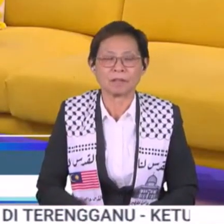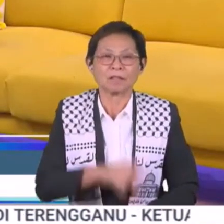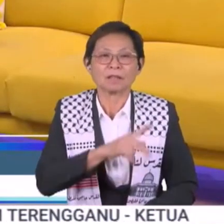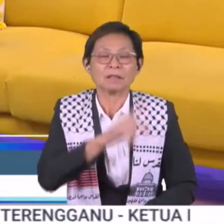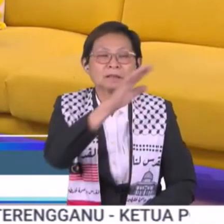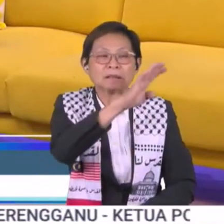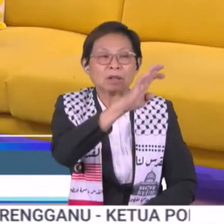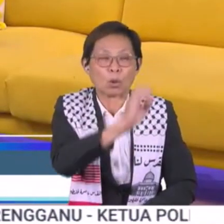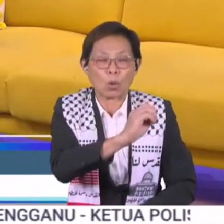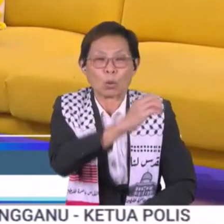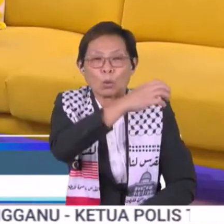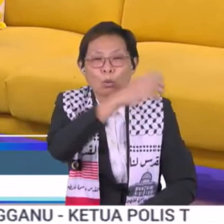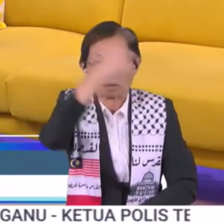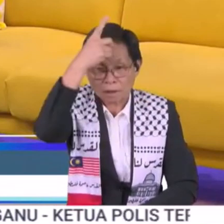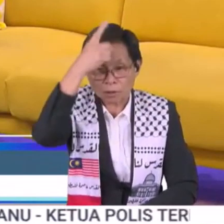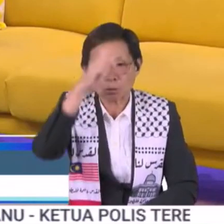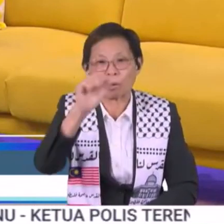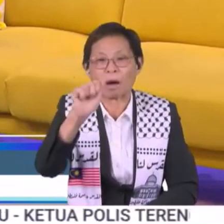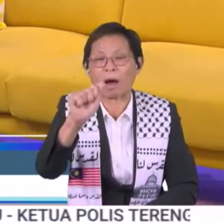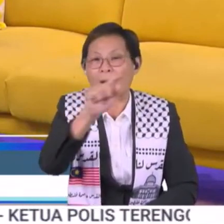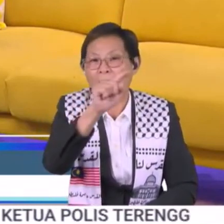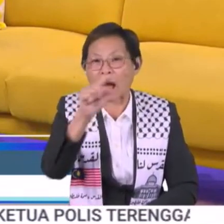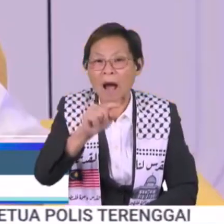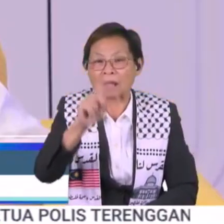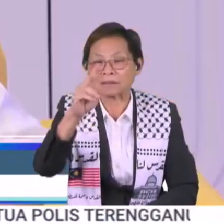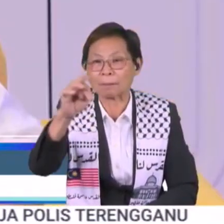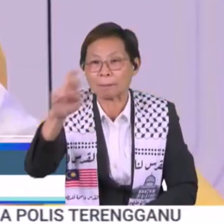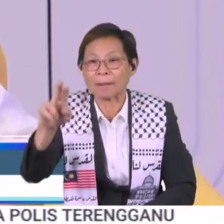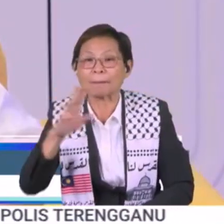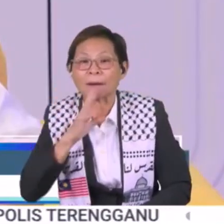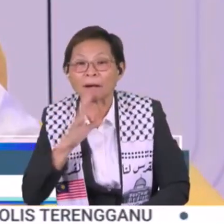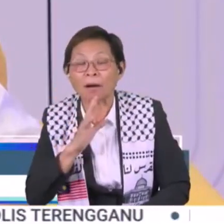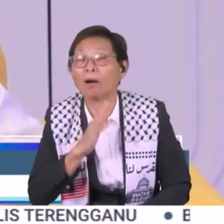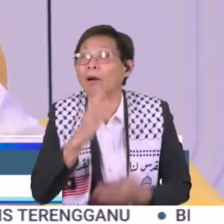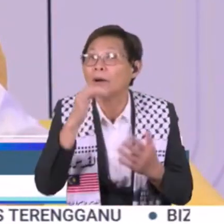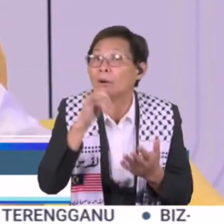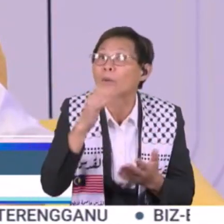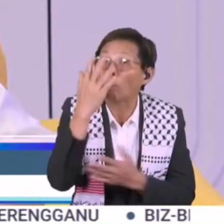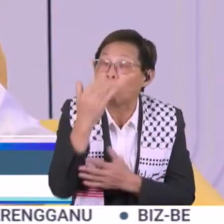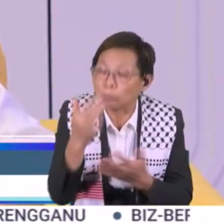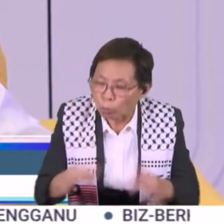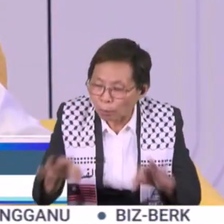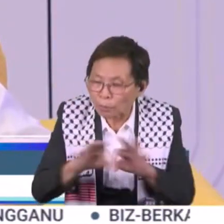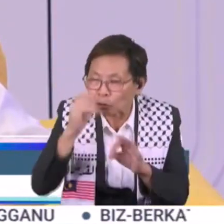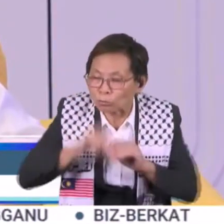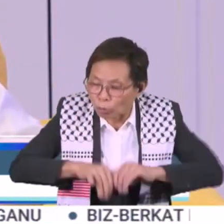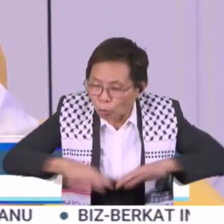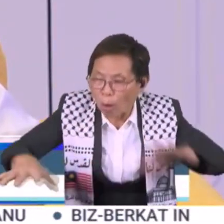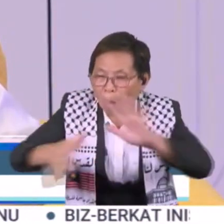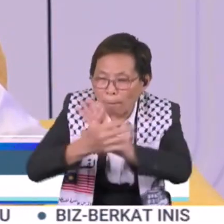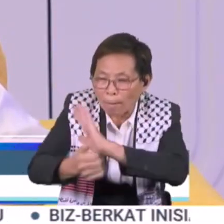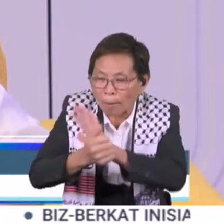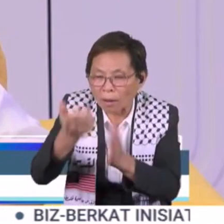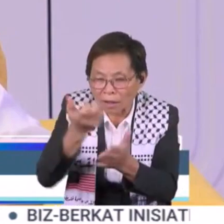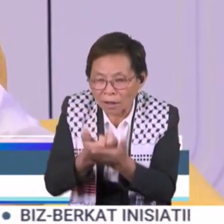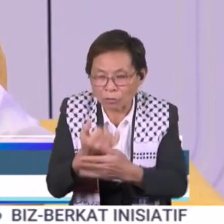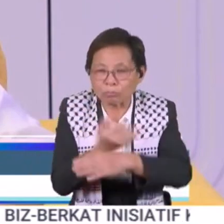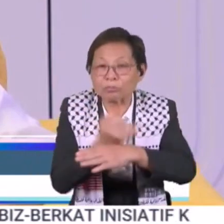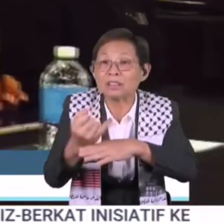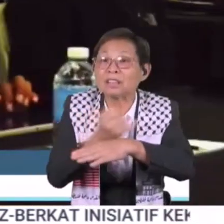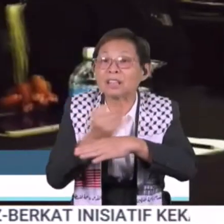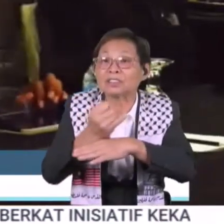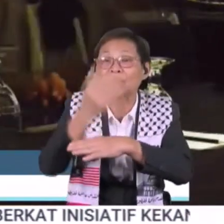Ketua Pegawai Eksekutifnya, Dato' Azmir Saifuddin Muttalib berkata, langkah itu penting bagi memperluas potensi ekonomi